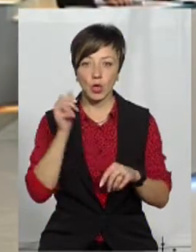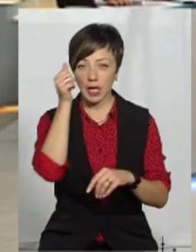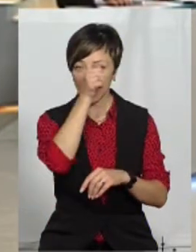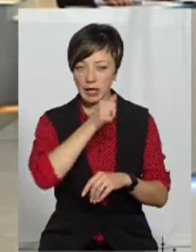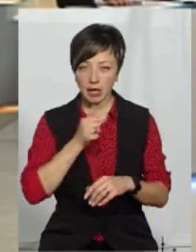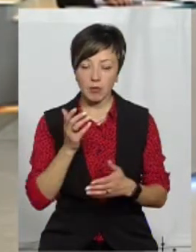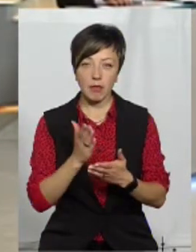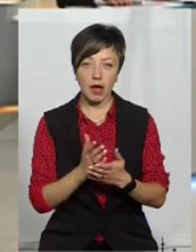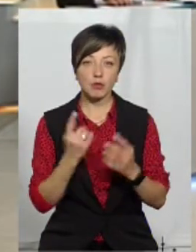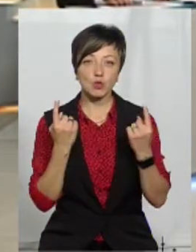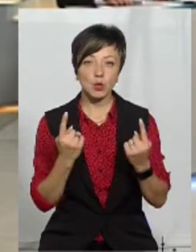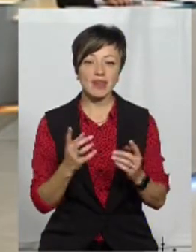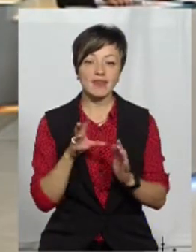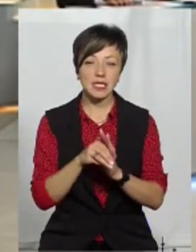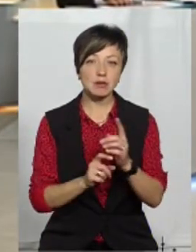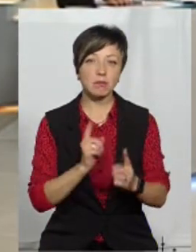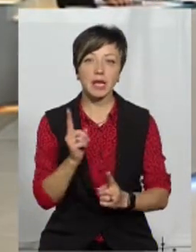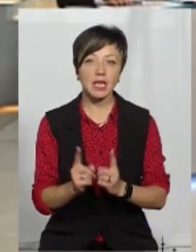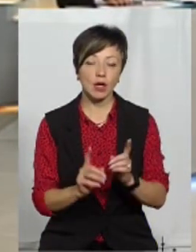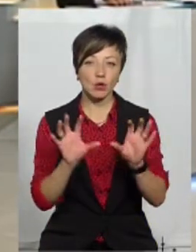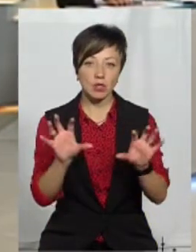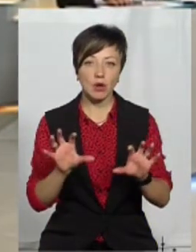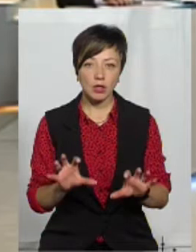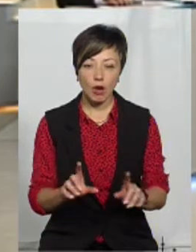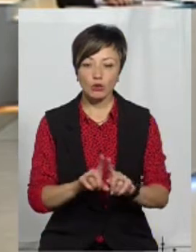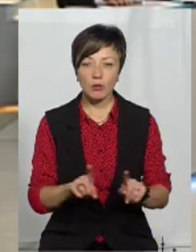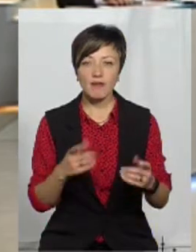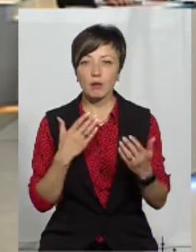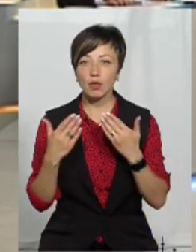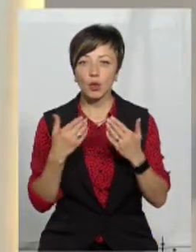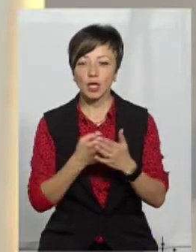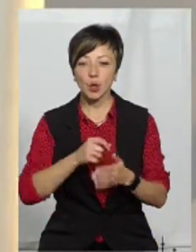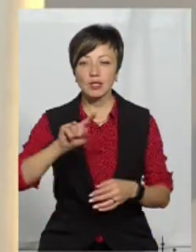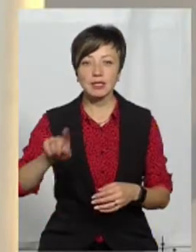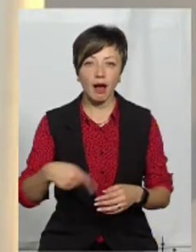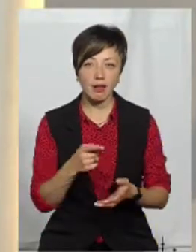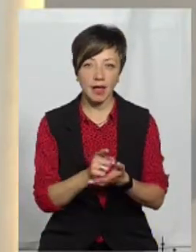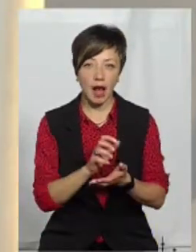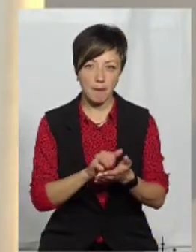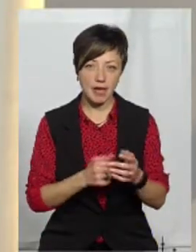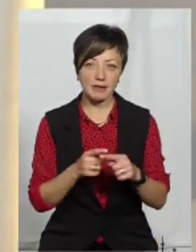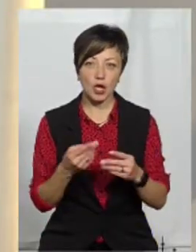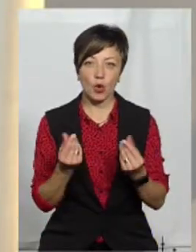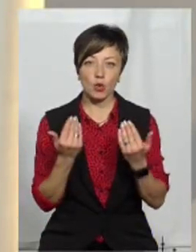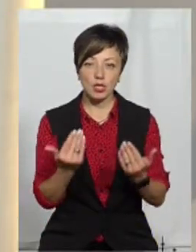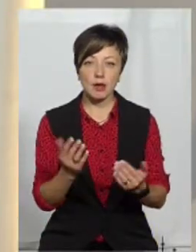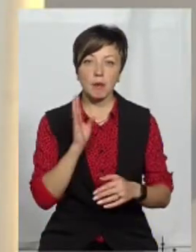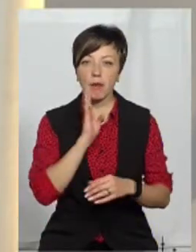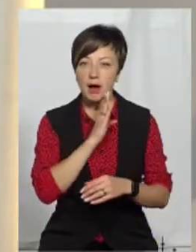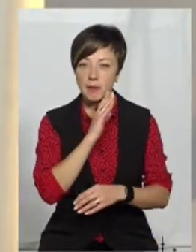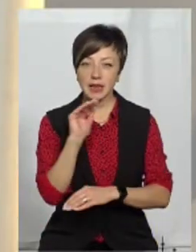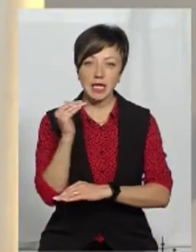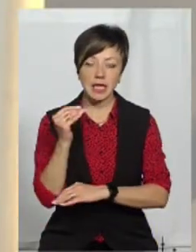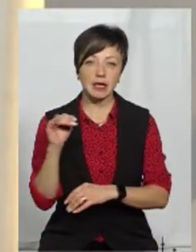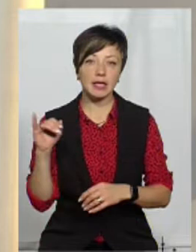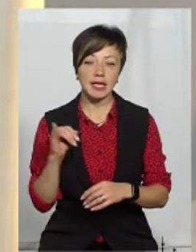маємо суттєві зміни до законодавства, маємо повністю нову філософію підходу до стягнення аліментів. Адже ми розуміємо, це гроші мами, дитині